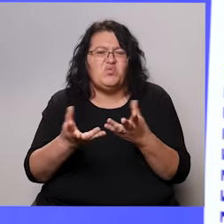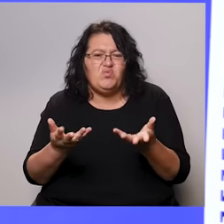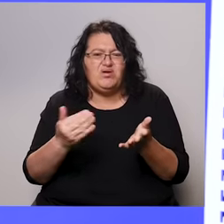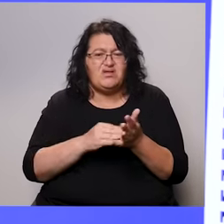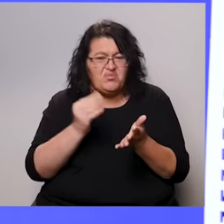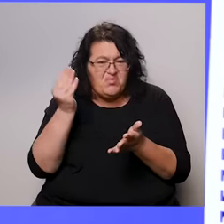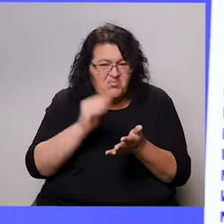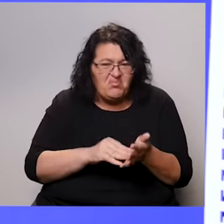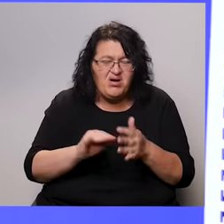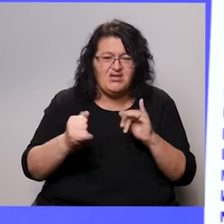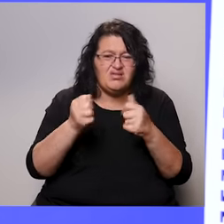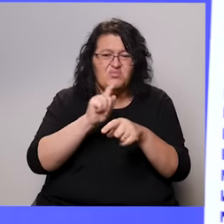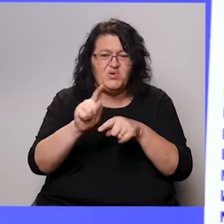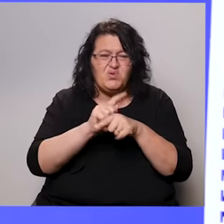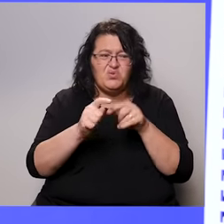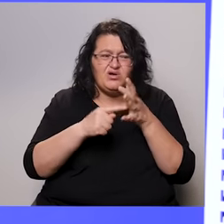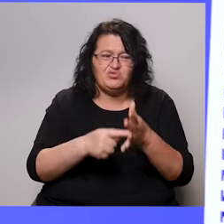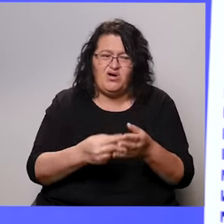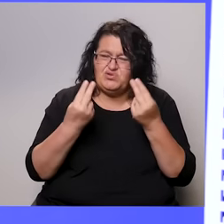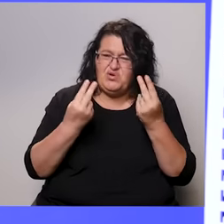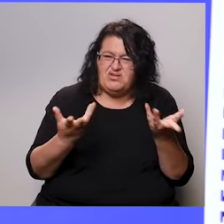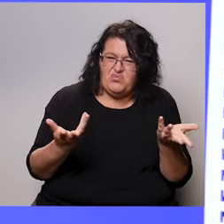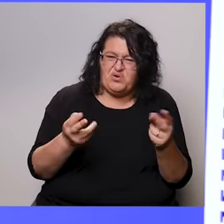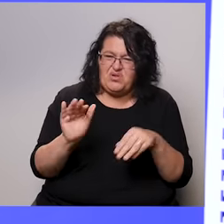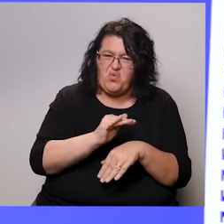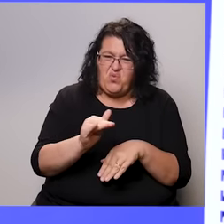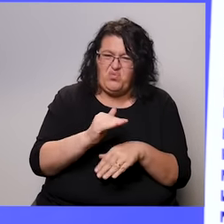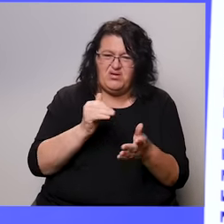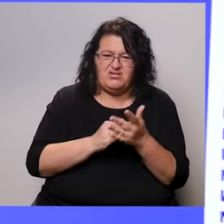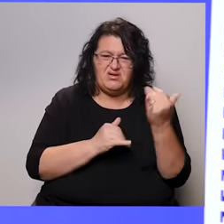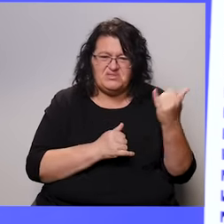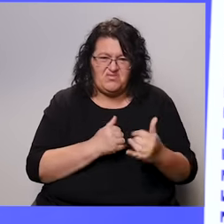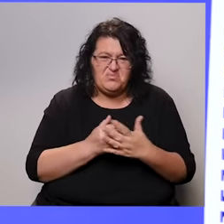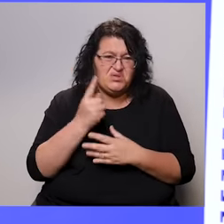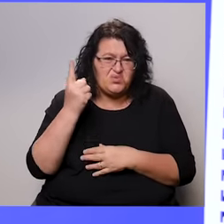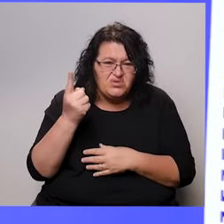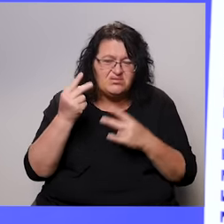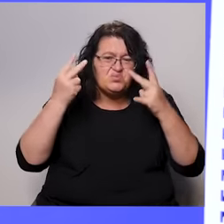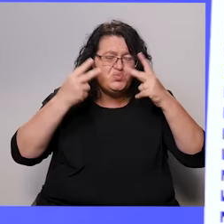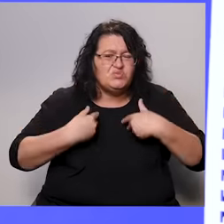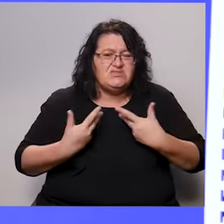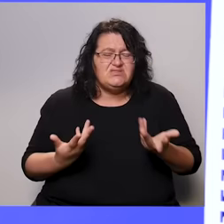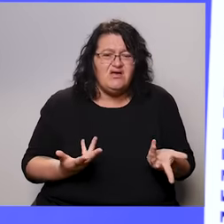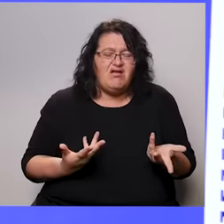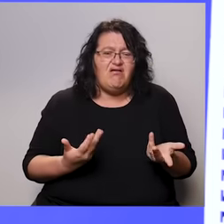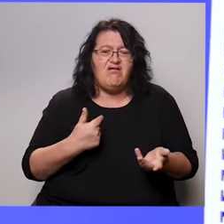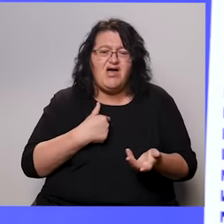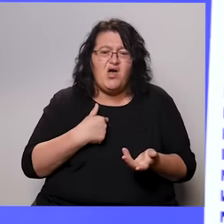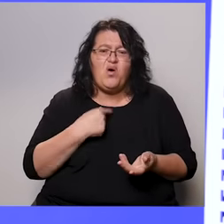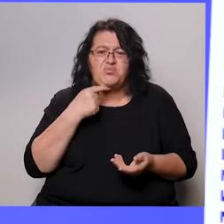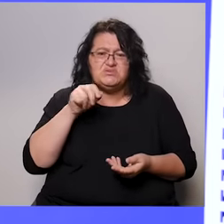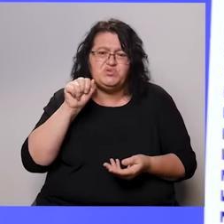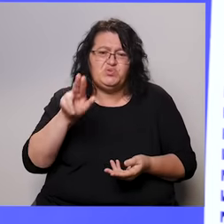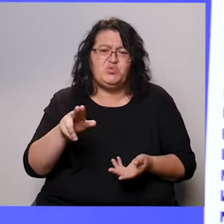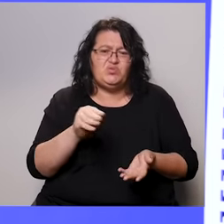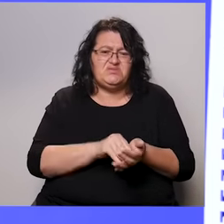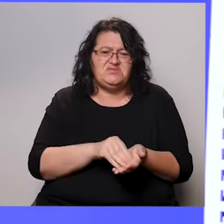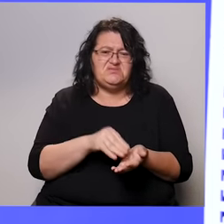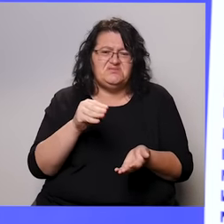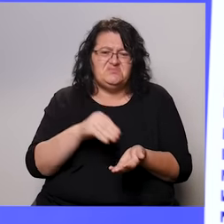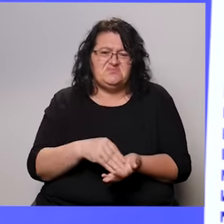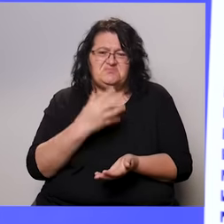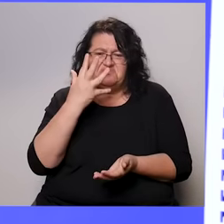iar să trecem prin lucrurile astea, dar chiar atât de important e copilul ăsta care trebuie să vină pentru tine? Din moment ce eu am zis nu, e clară